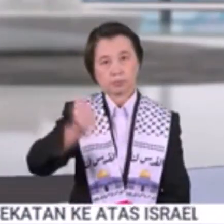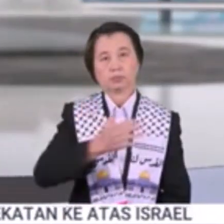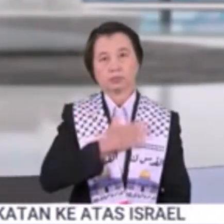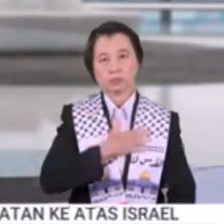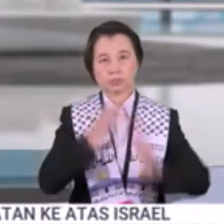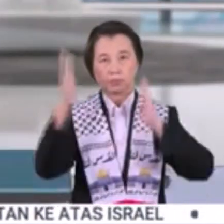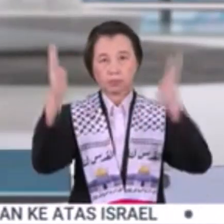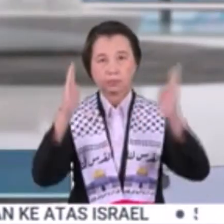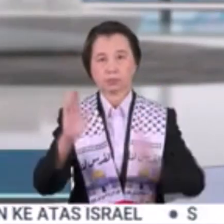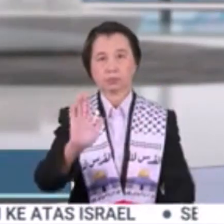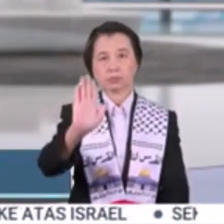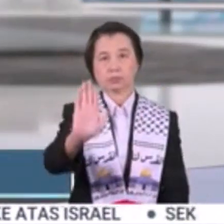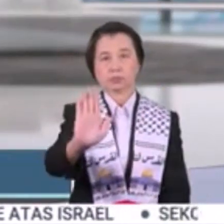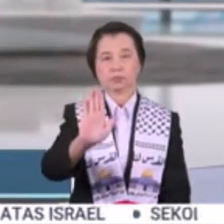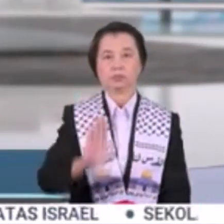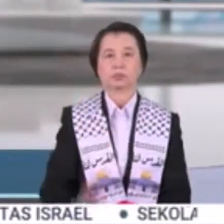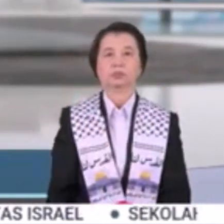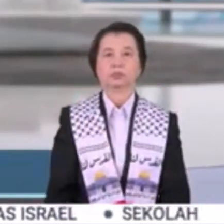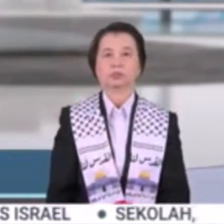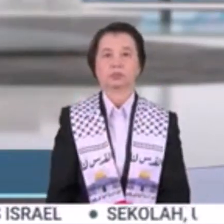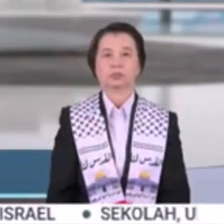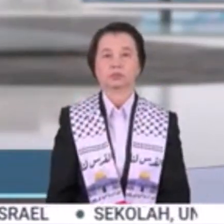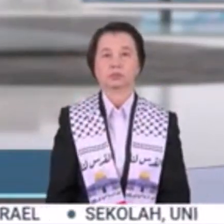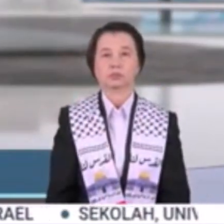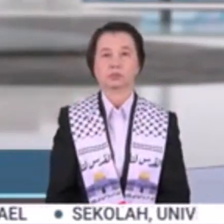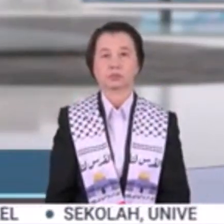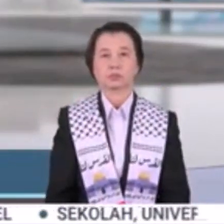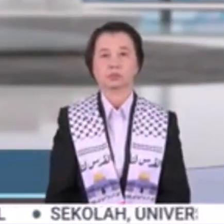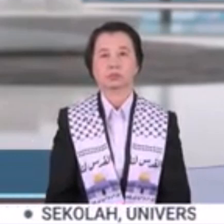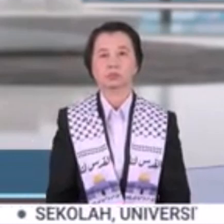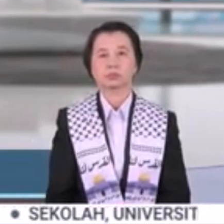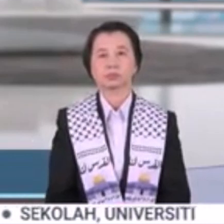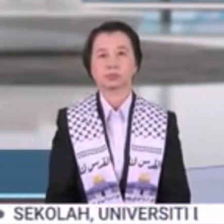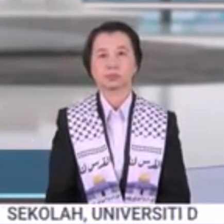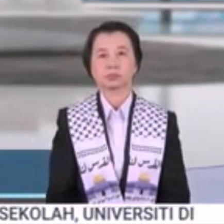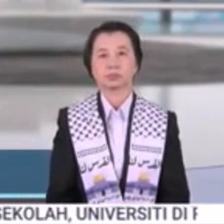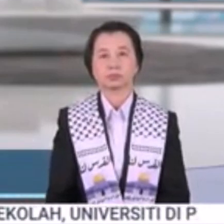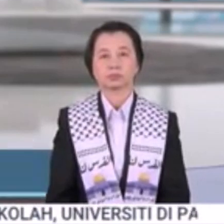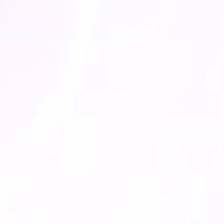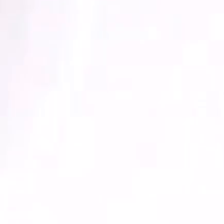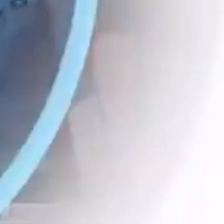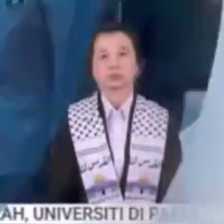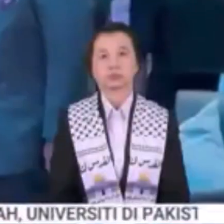Assalamualaikum, salam Malaysia Madani. Berita wilayah, kita mulakan dengan rangkuman berita utama.